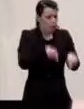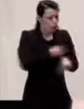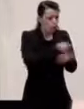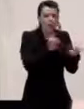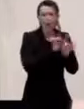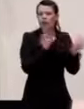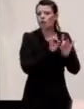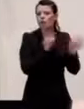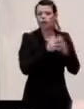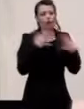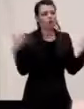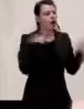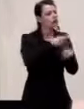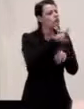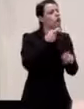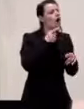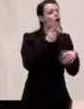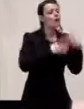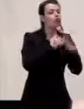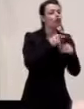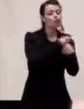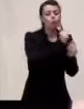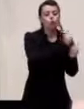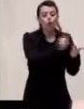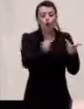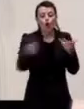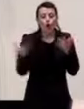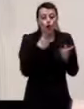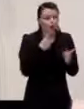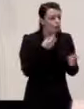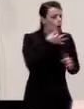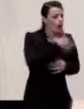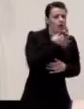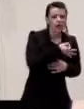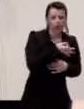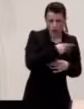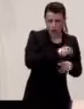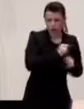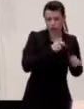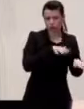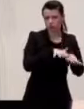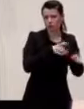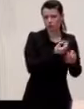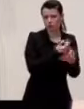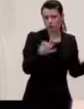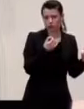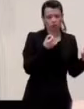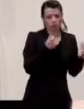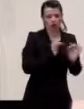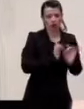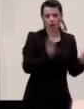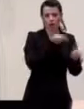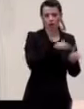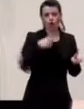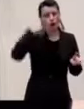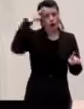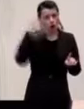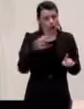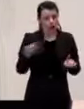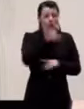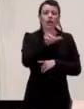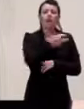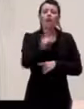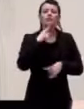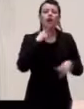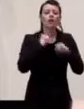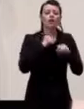singole strutture, su ciò che hanno fatto le RSA e quindi i gestori delle RSA, che ricordiamo sono strutture private, del